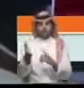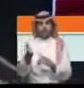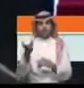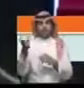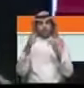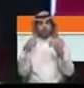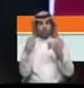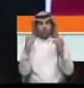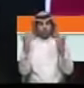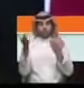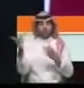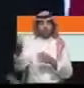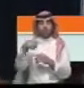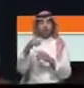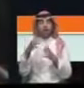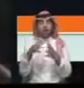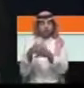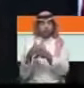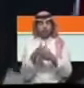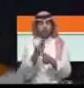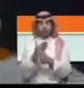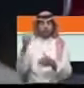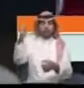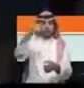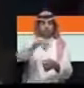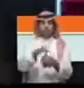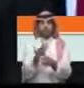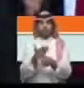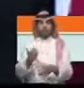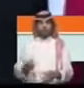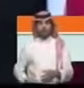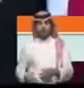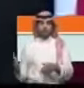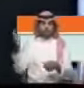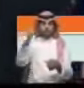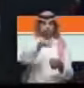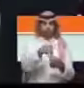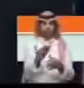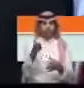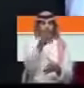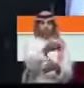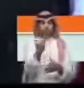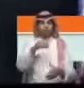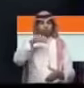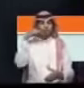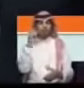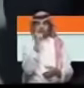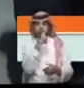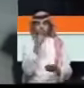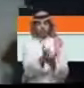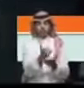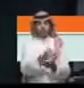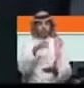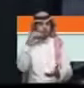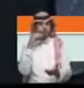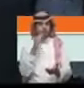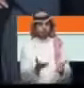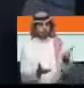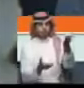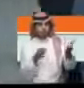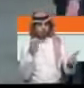قادما من البحرين، وذلك في إطار جولة شرق أوسطية. ويبحث بومبيو خلال زيارته مع كبار المسؤولين